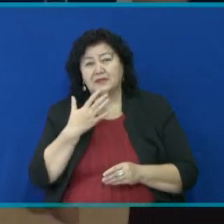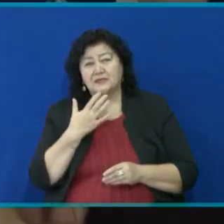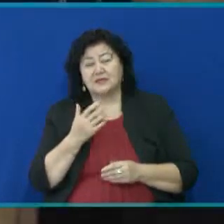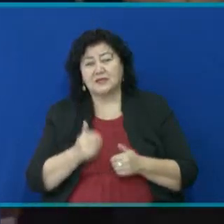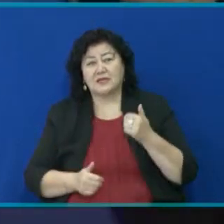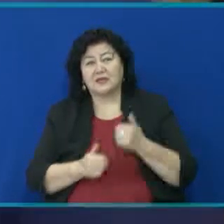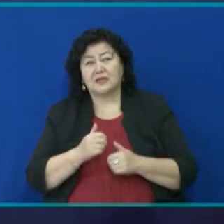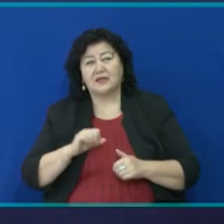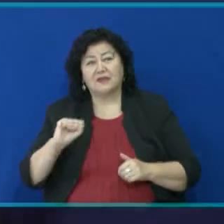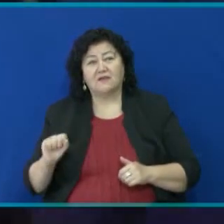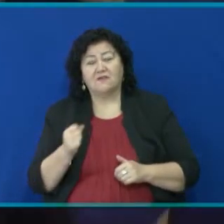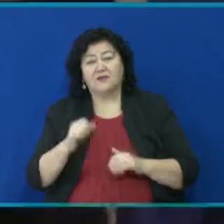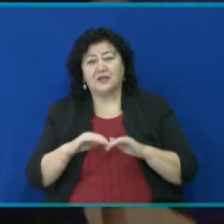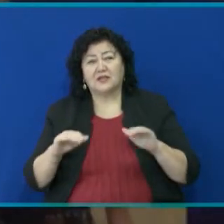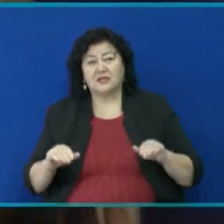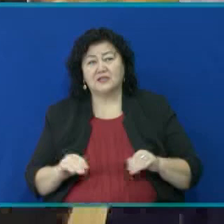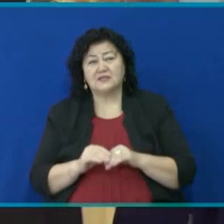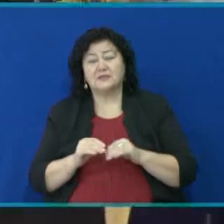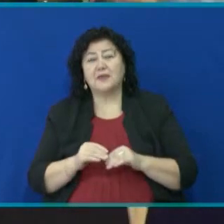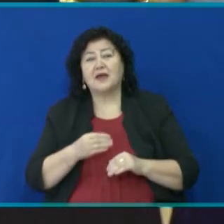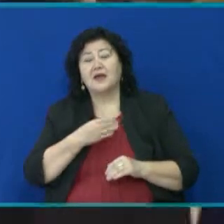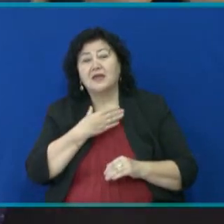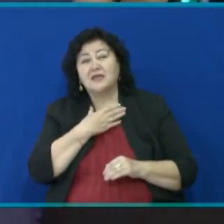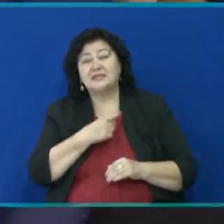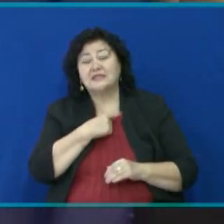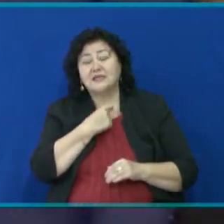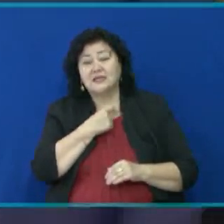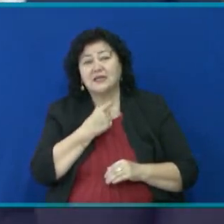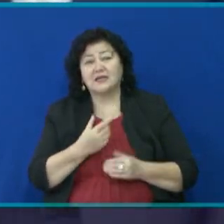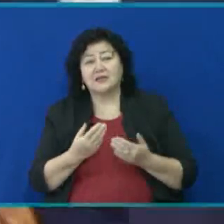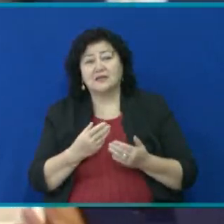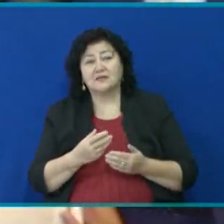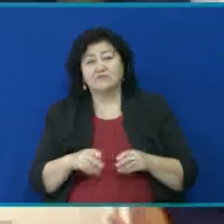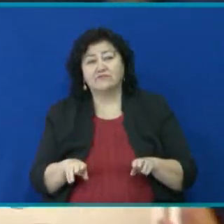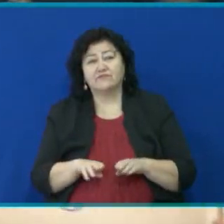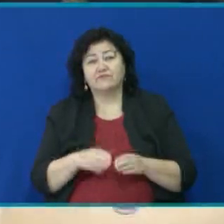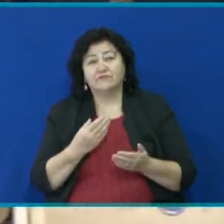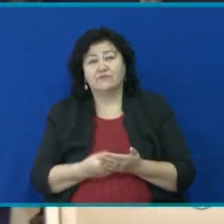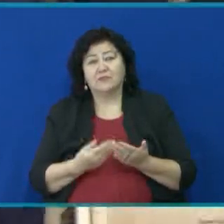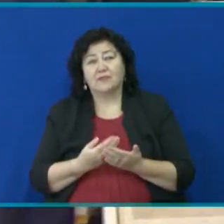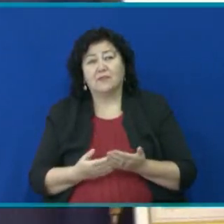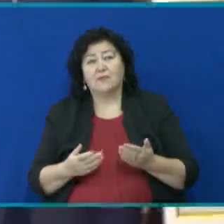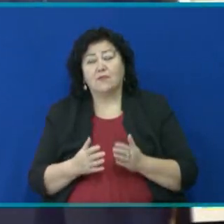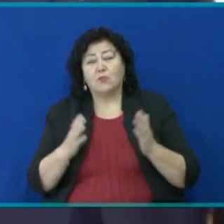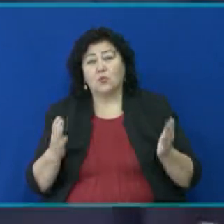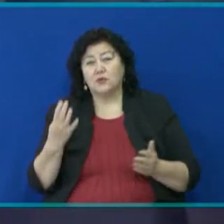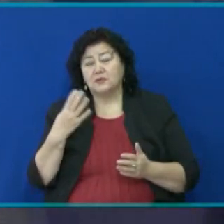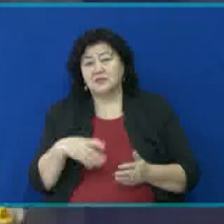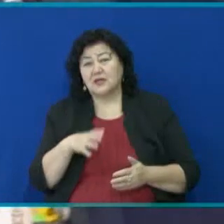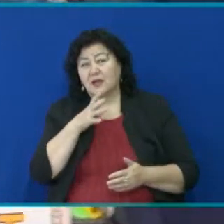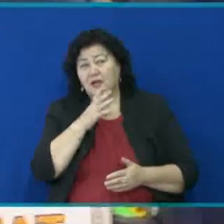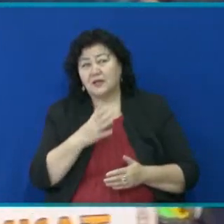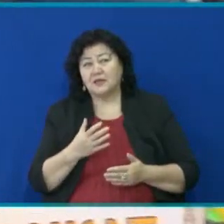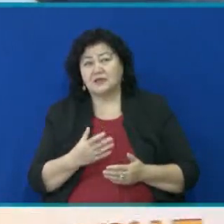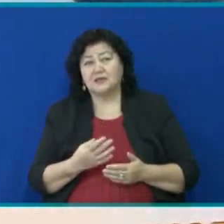конкурс выиграла семья Досумбаевых из города Аягөз. Пара, ставшая образцом для подражания, вместе уже более 40 лет. Четверо детей